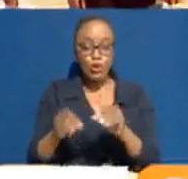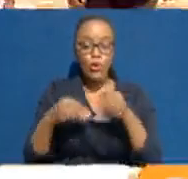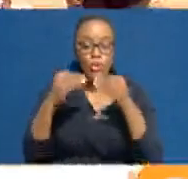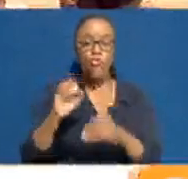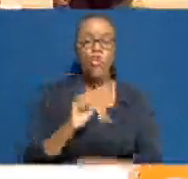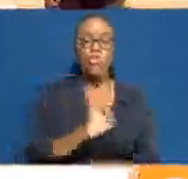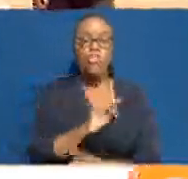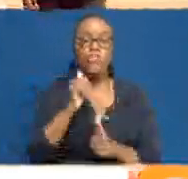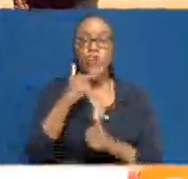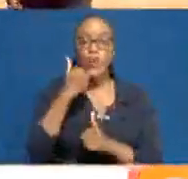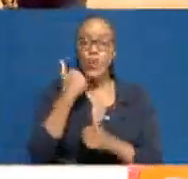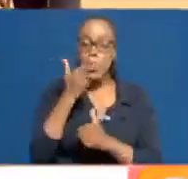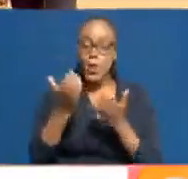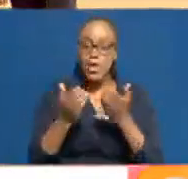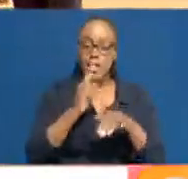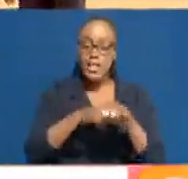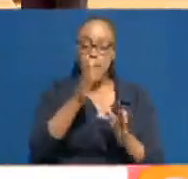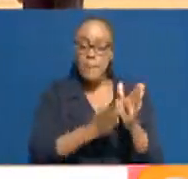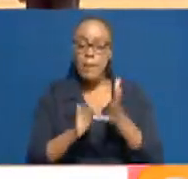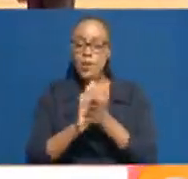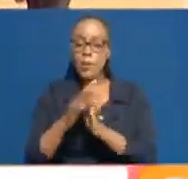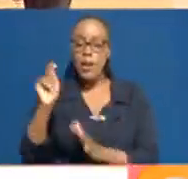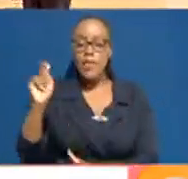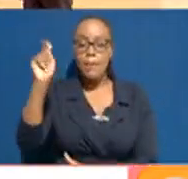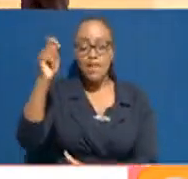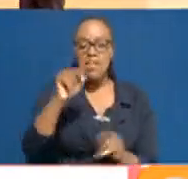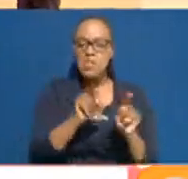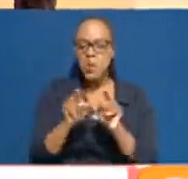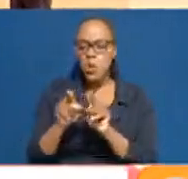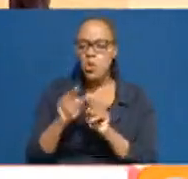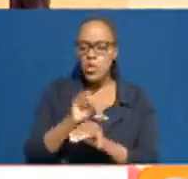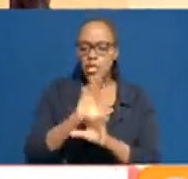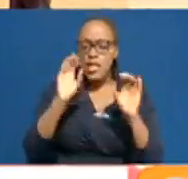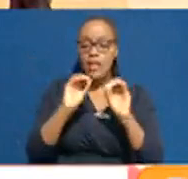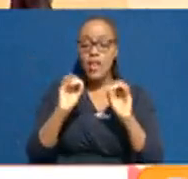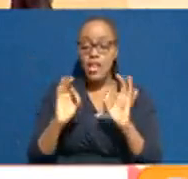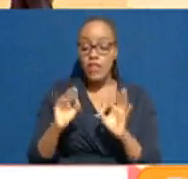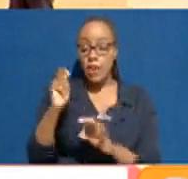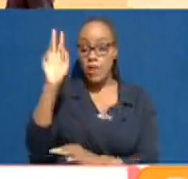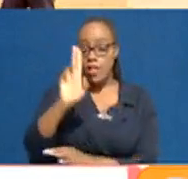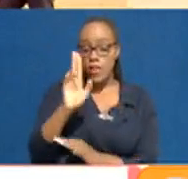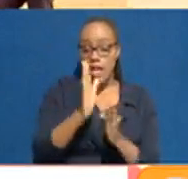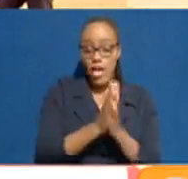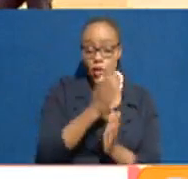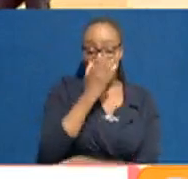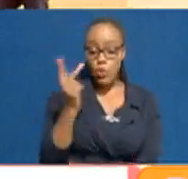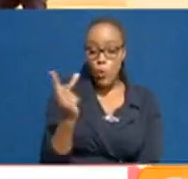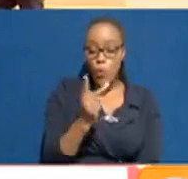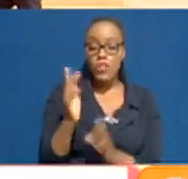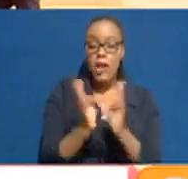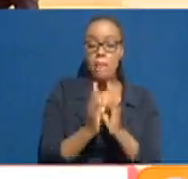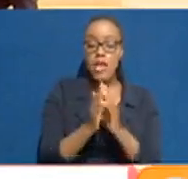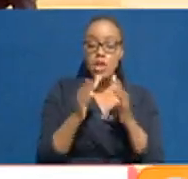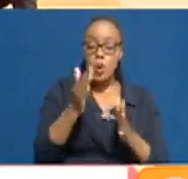wafanyakazi anaohitaji anapojiandaa kuwa rais. Bado haijabainika iwapo rais Kenyatta na rais mteule Ruto wamekutana